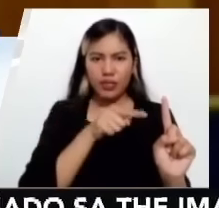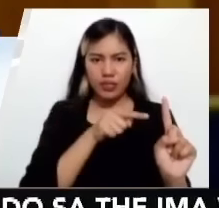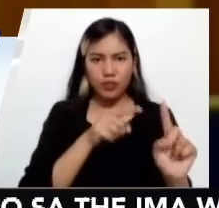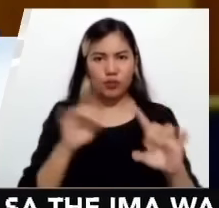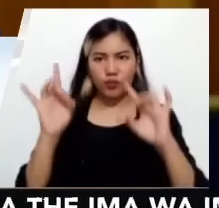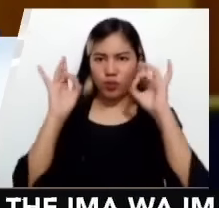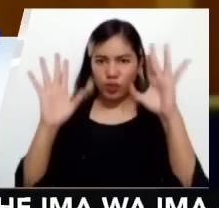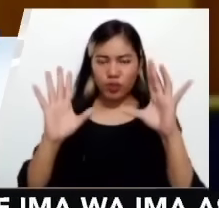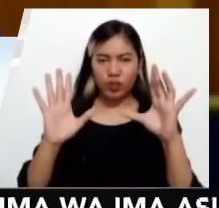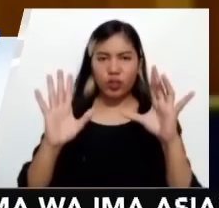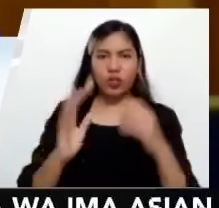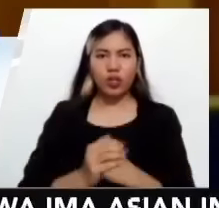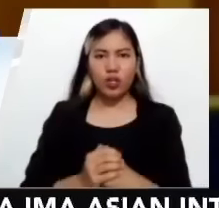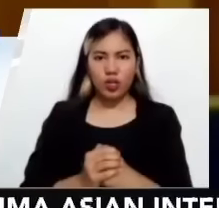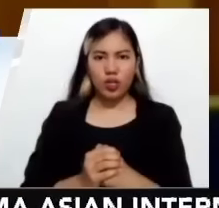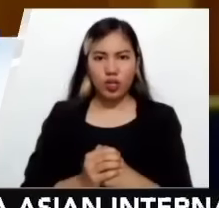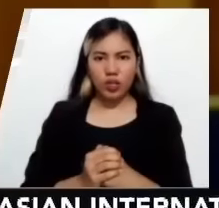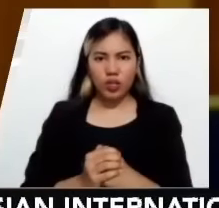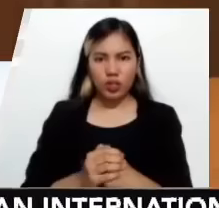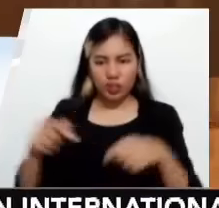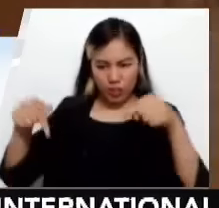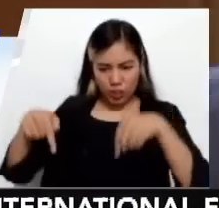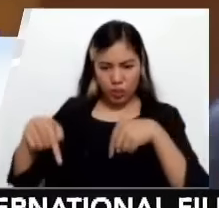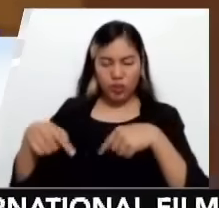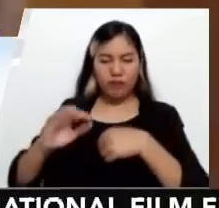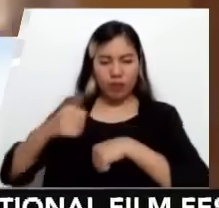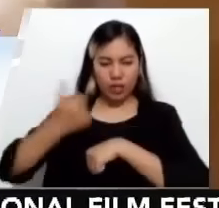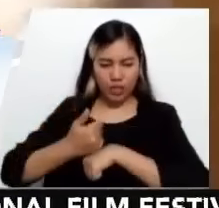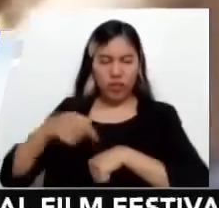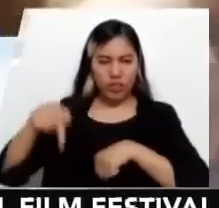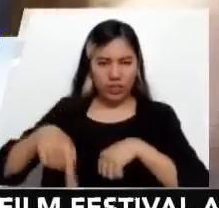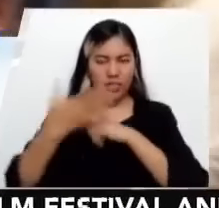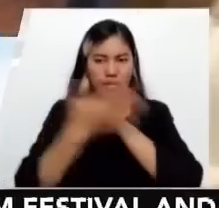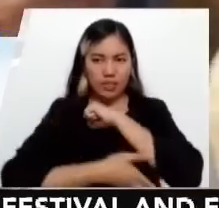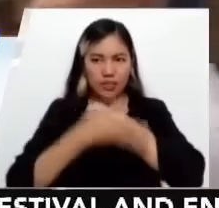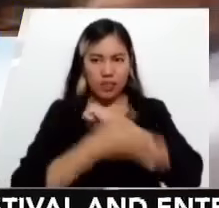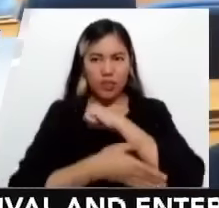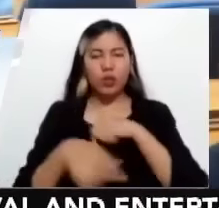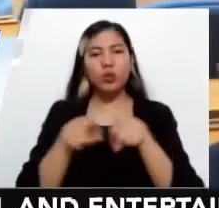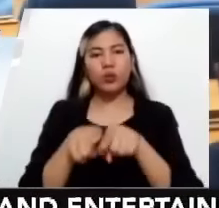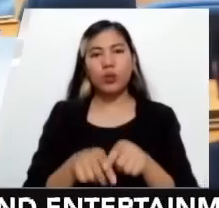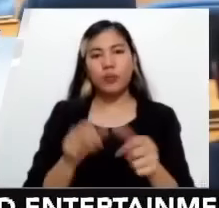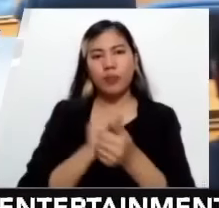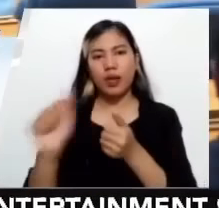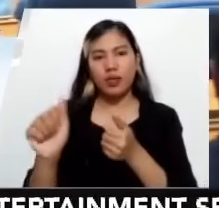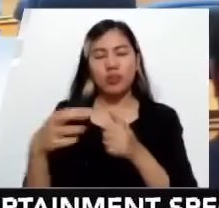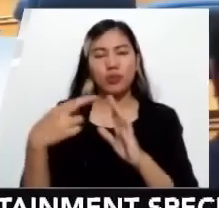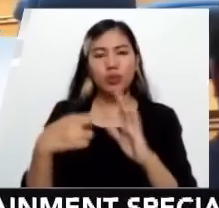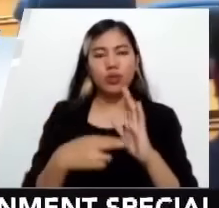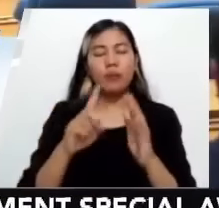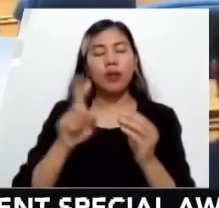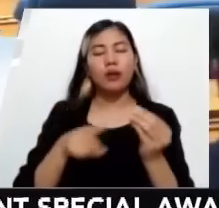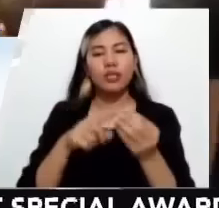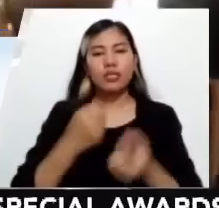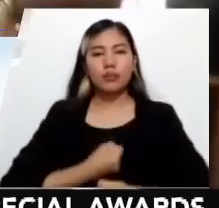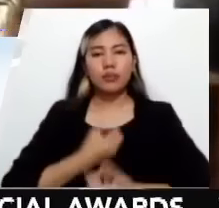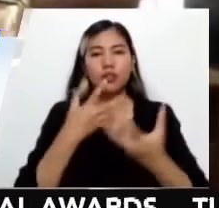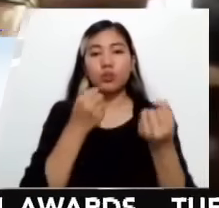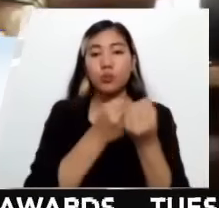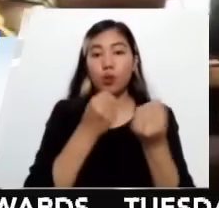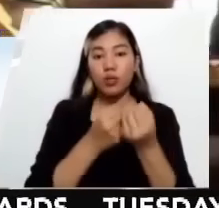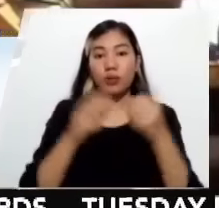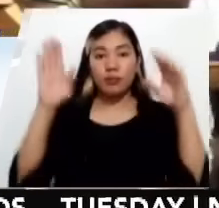foundation of this republic ipinasa ng mga kongresista ang resolusyong nagpapahayag ng suporta sa pangulo at Speaker